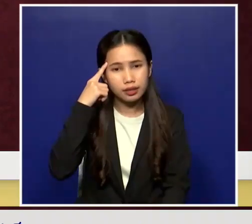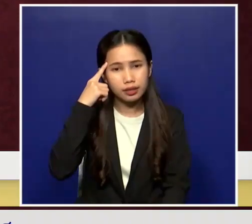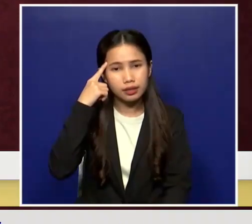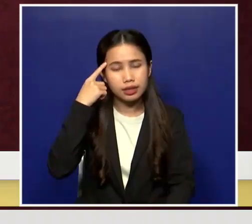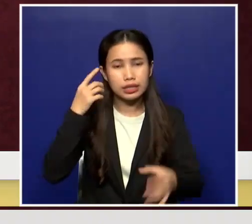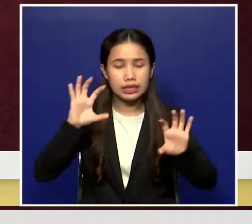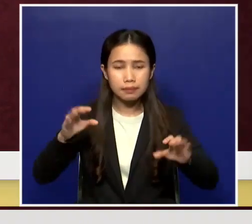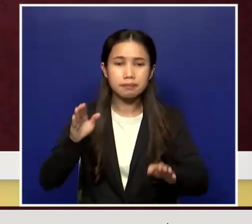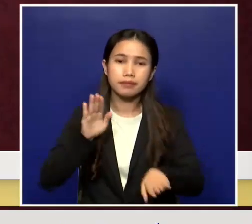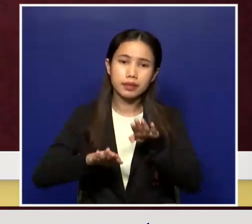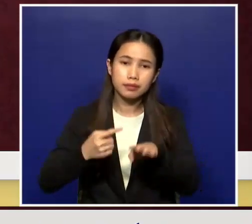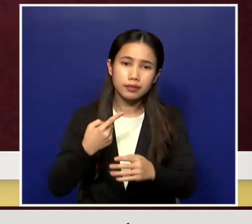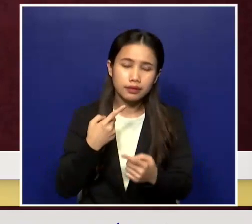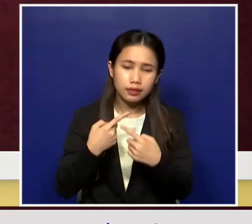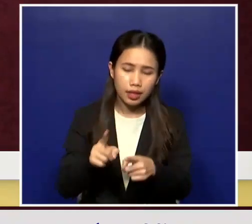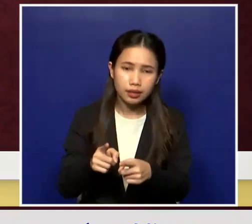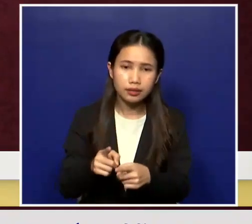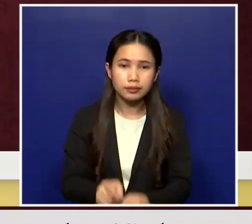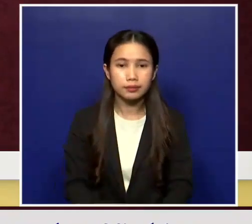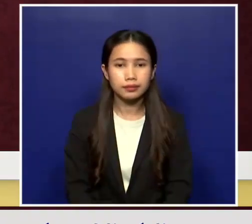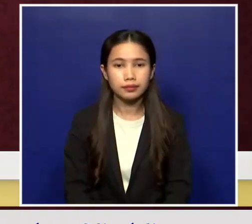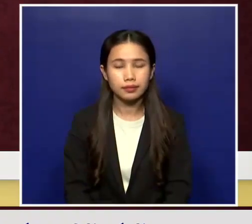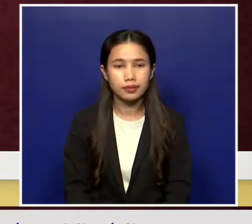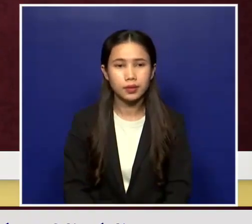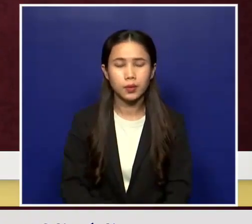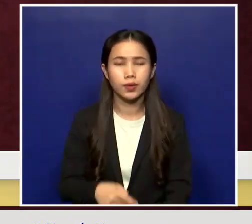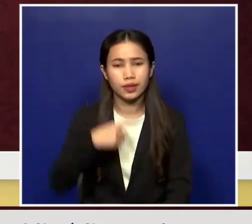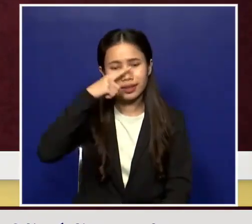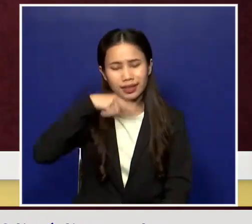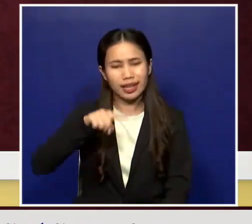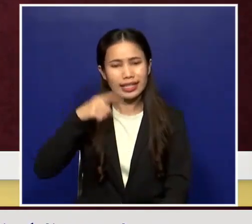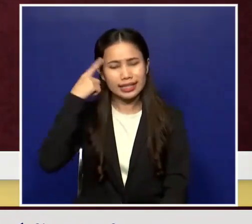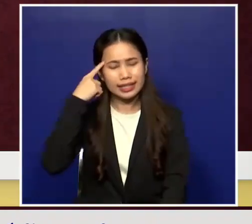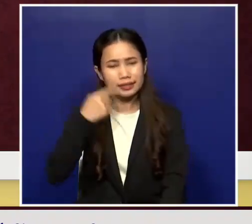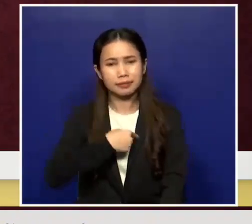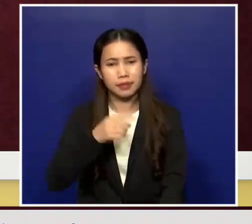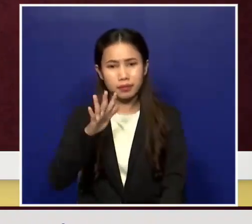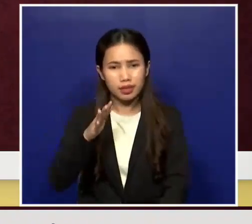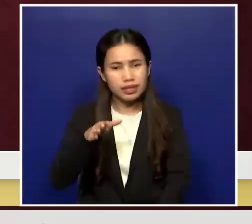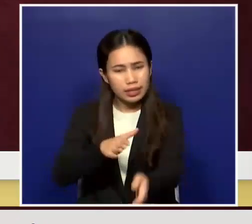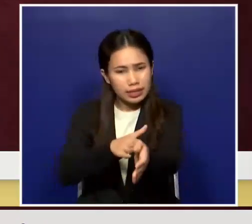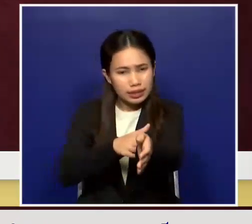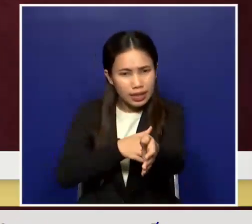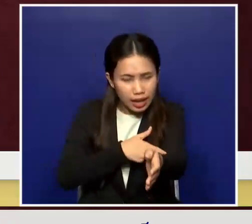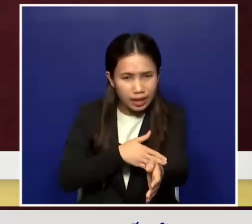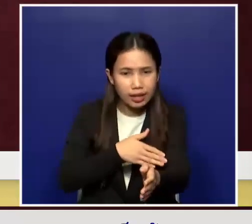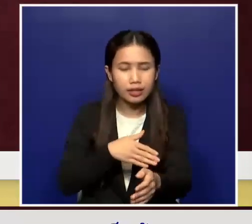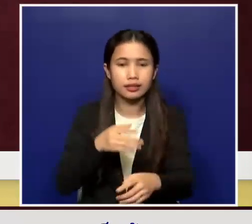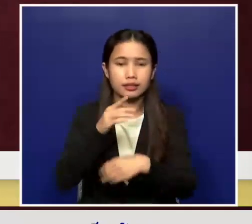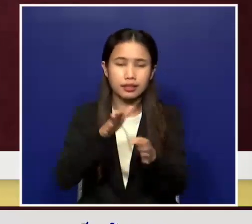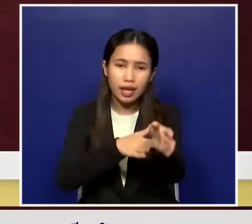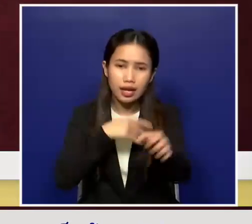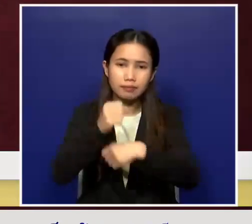รียบทางการไทยจึงไม่ติดใจโอ้โหอย่างนี้นะ3ปีนะไม่เจตนานะ3